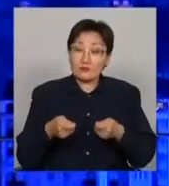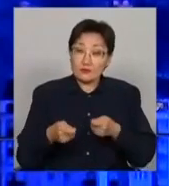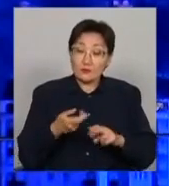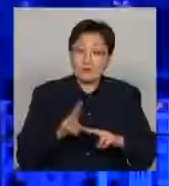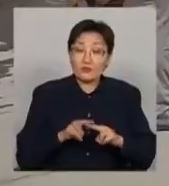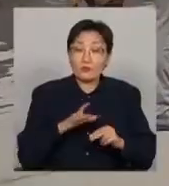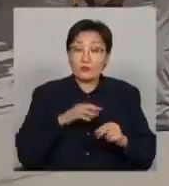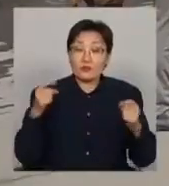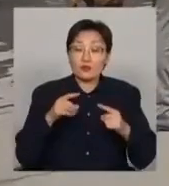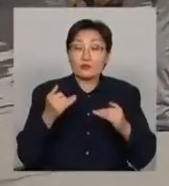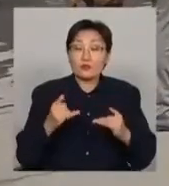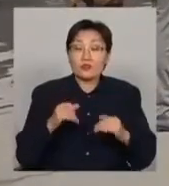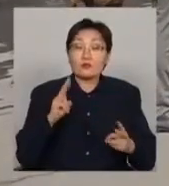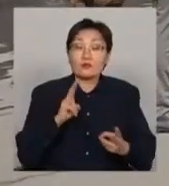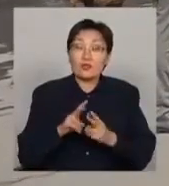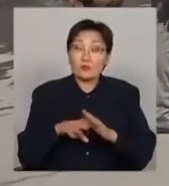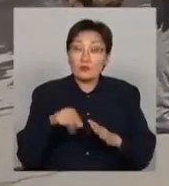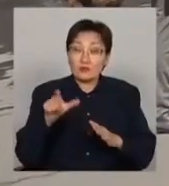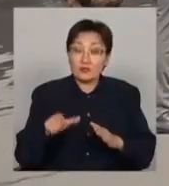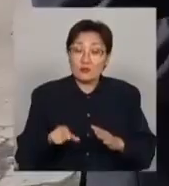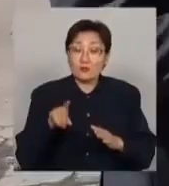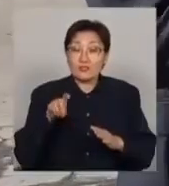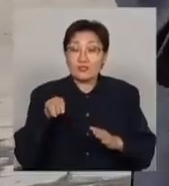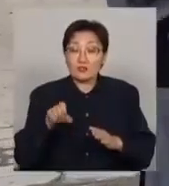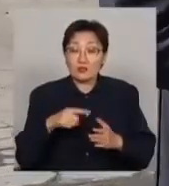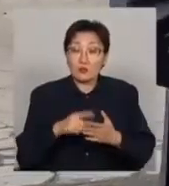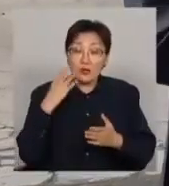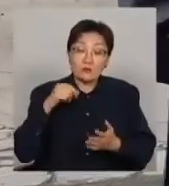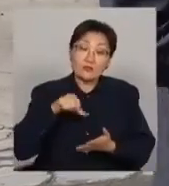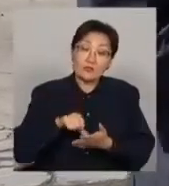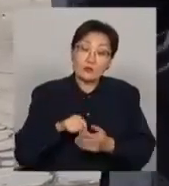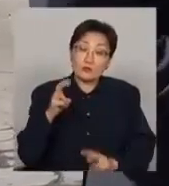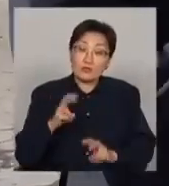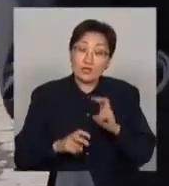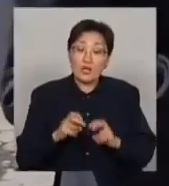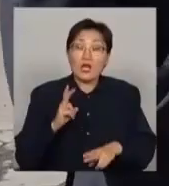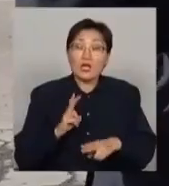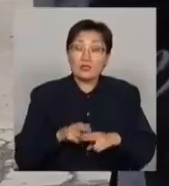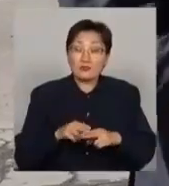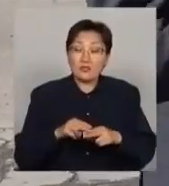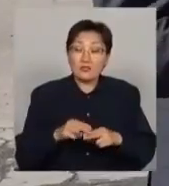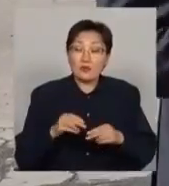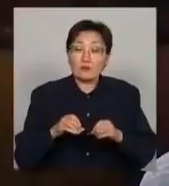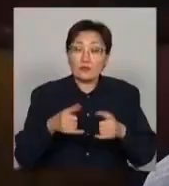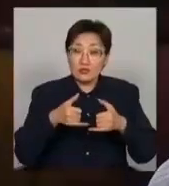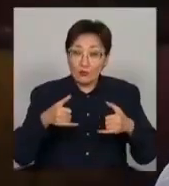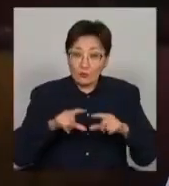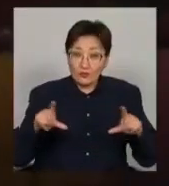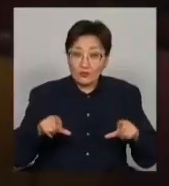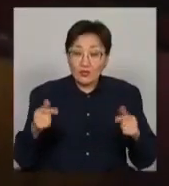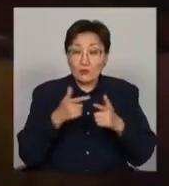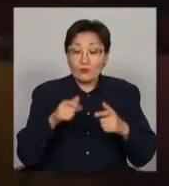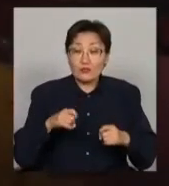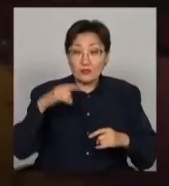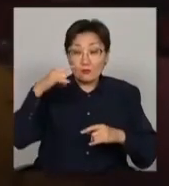Об этом стало известно сегодня на встрече депутатов Маслихата Алматы и представителей завода «Асфальтобетон». Ранее в своем послании народу